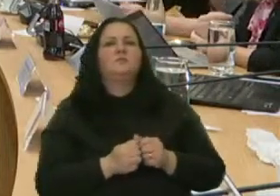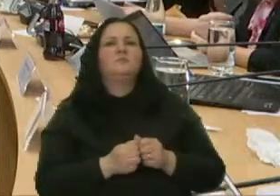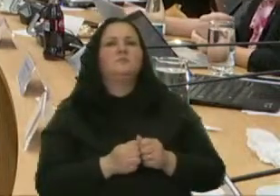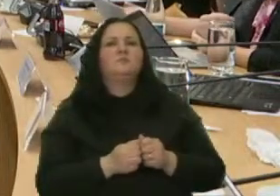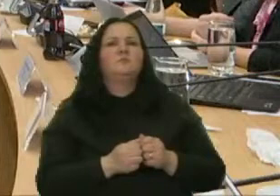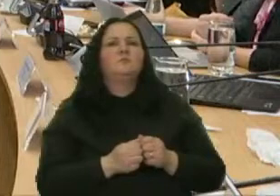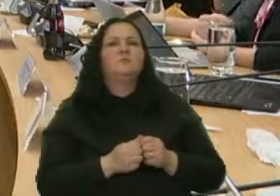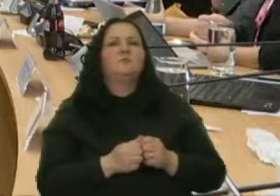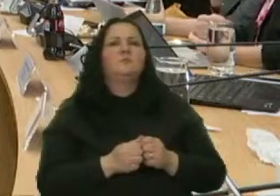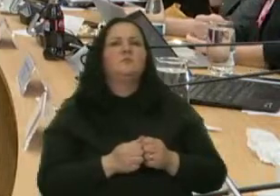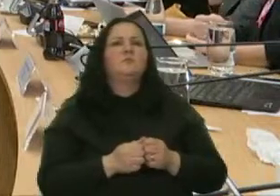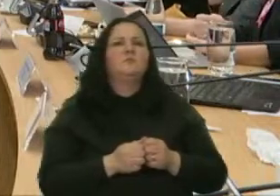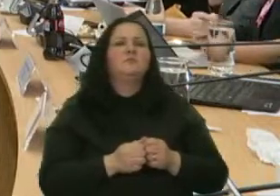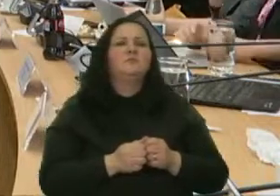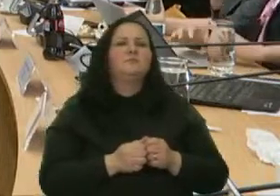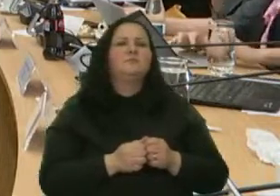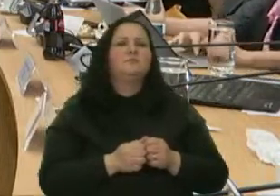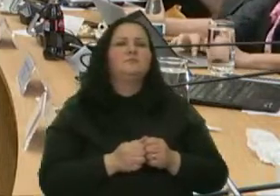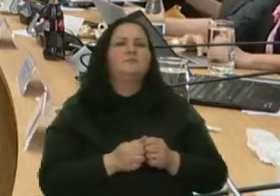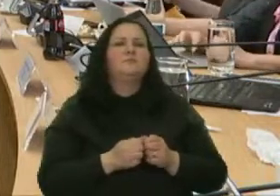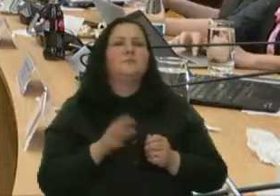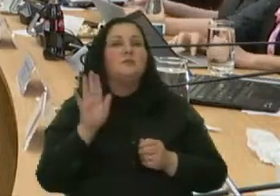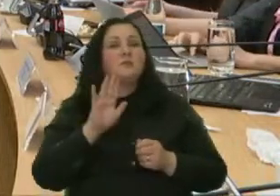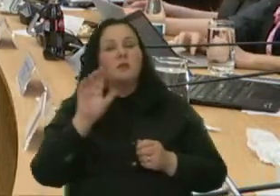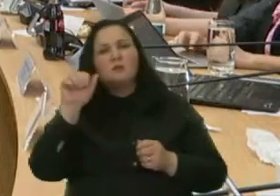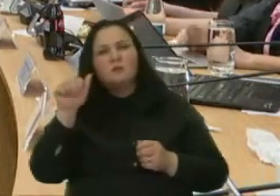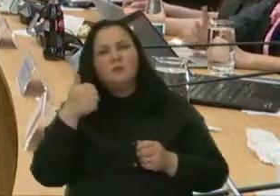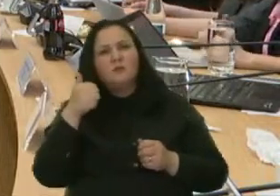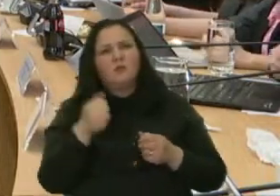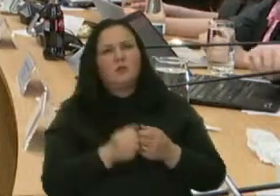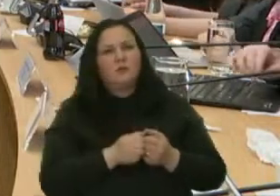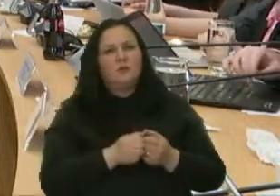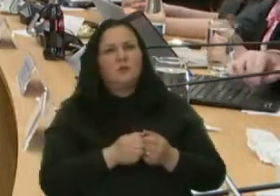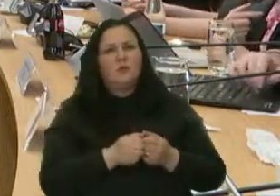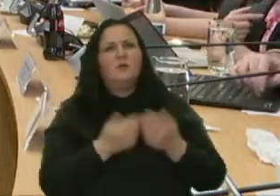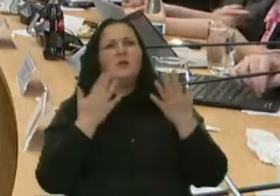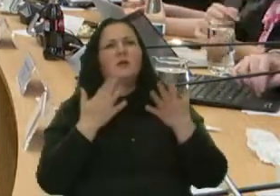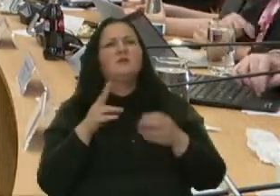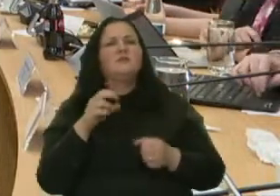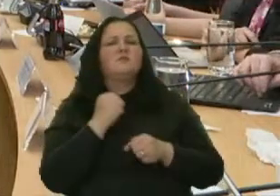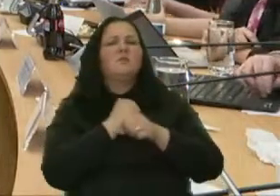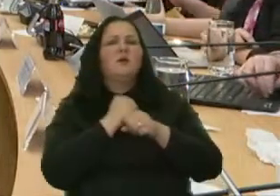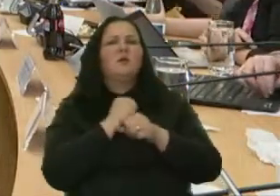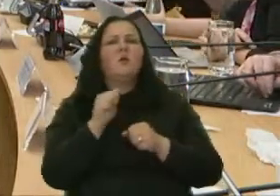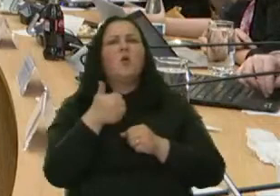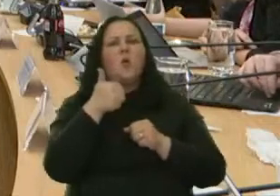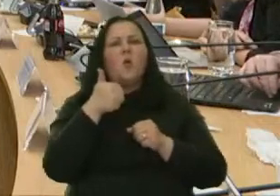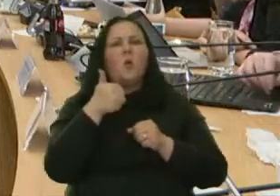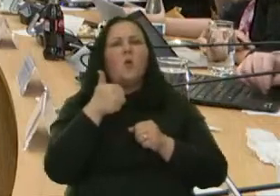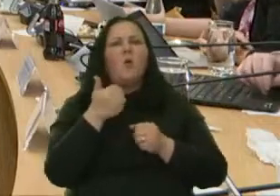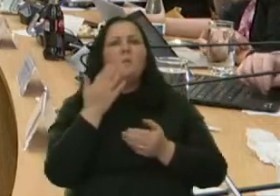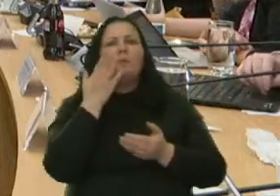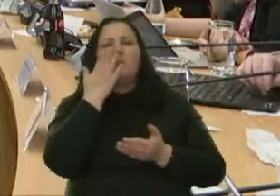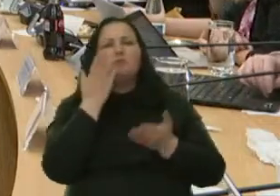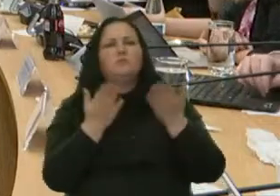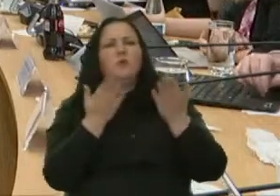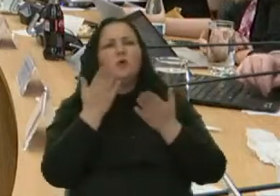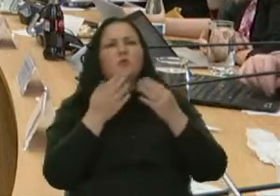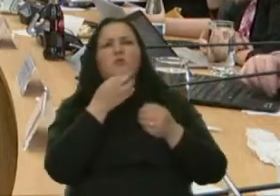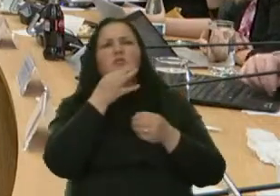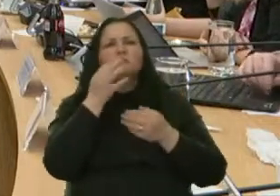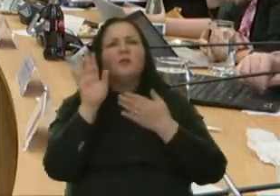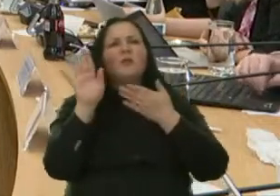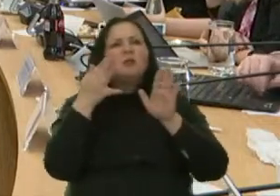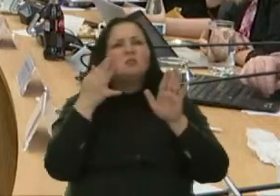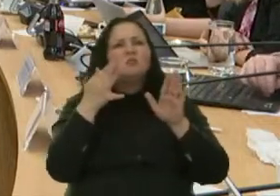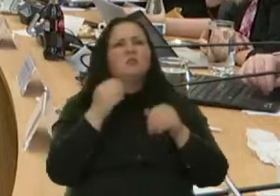studenți care reveniți Vă salut din nou ca să fac o analogie Cu ce spunea la început domnul primar